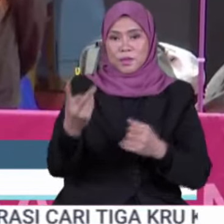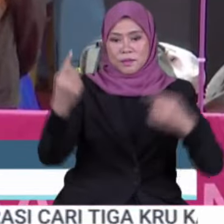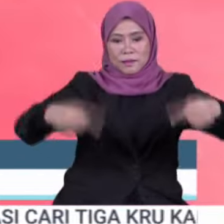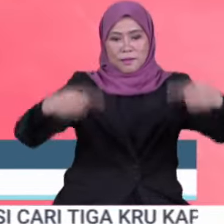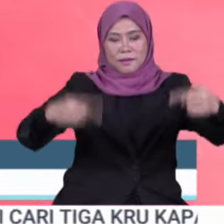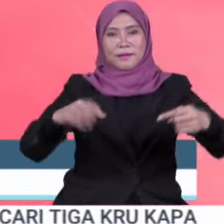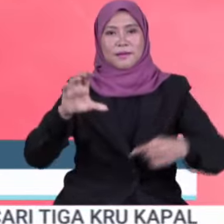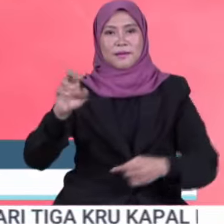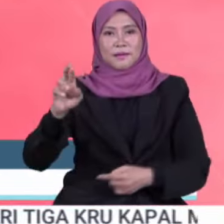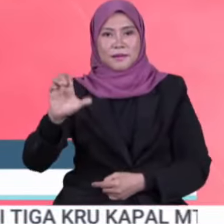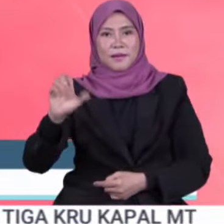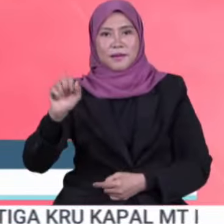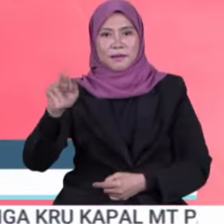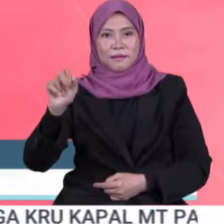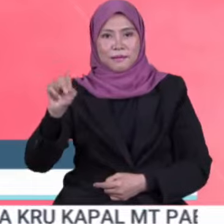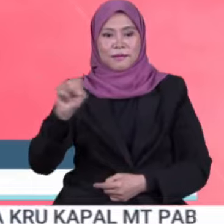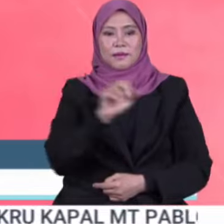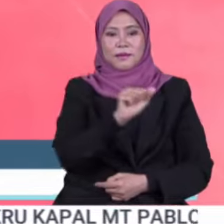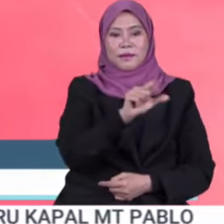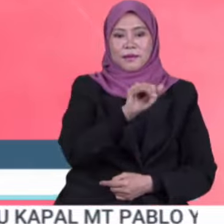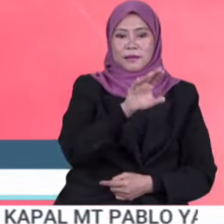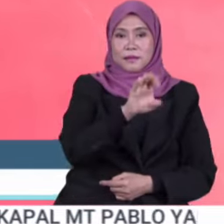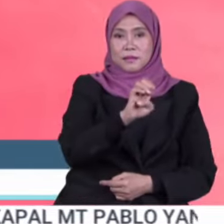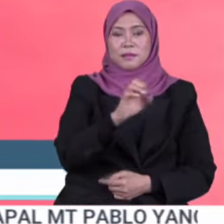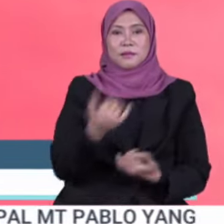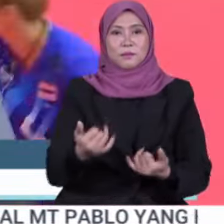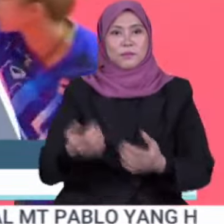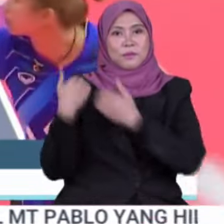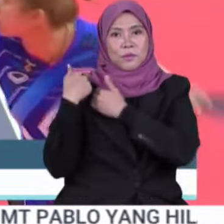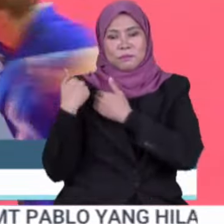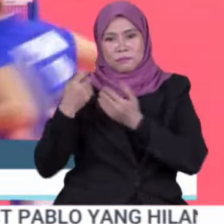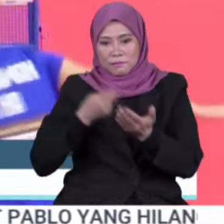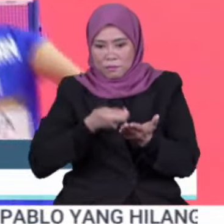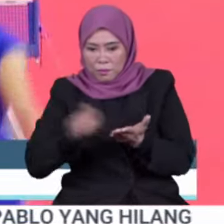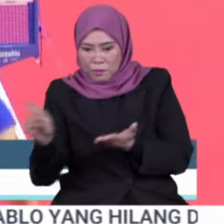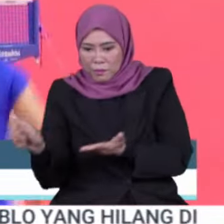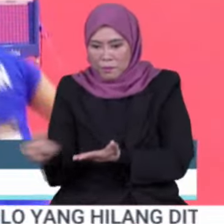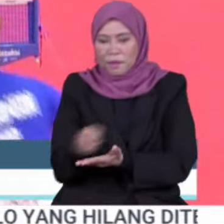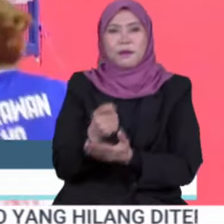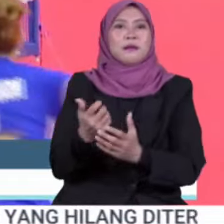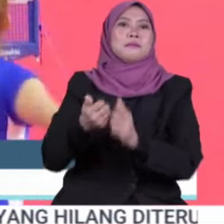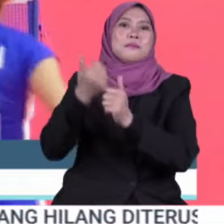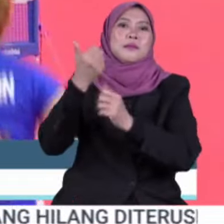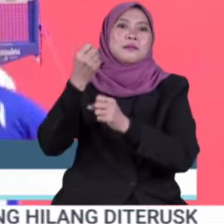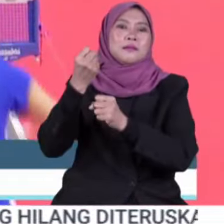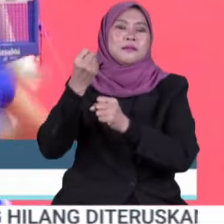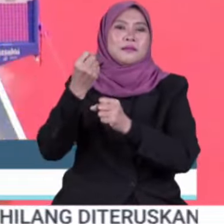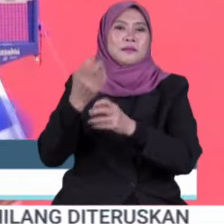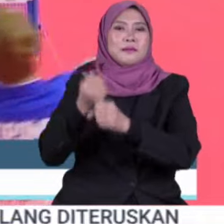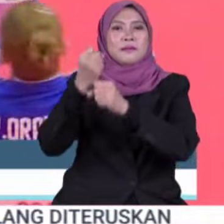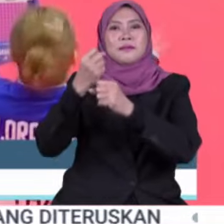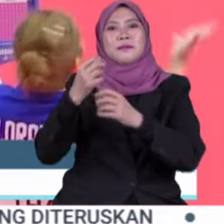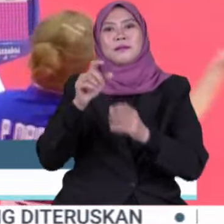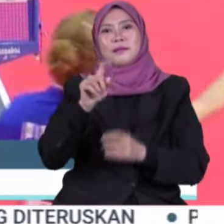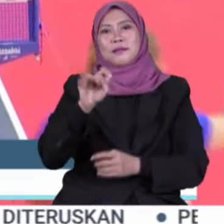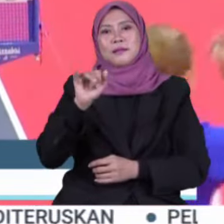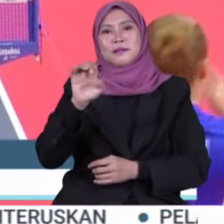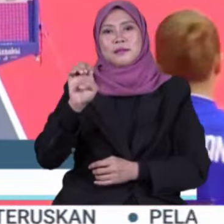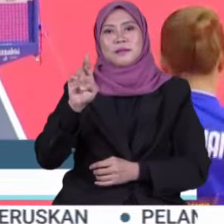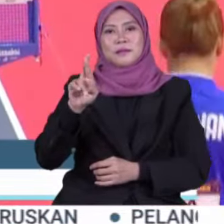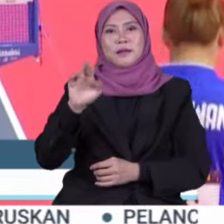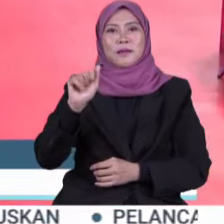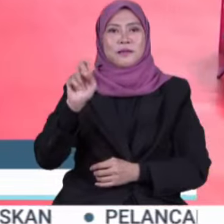Karen Lin dan diikuti Alice Chang lalu tanggungjawab menyumbang mata penyelamat kepada pasukan jatuh ke bahu Ti Aishin.